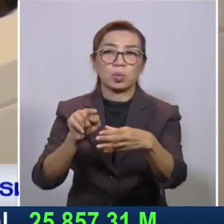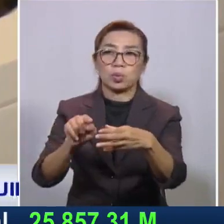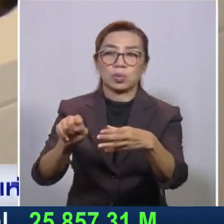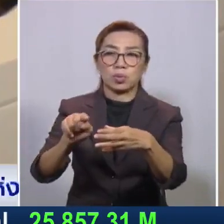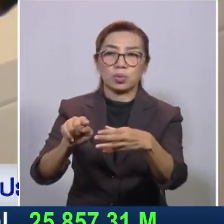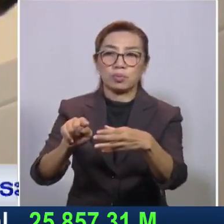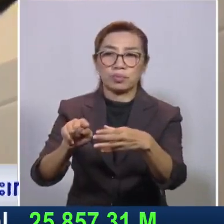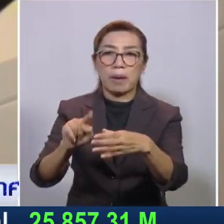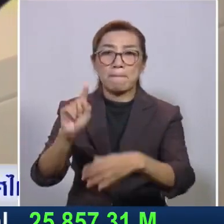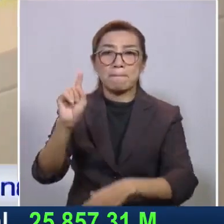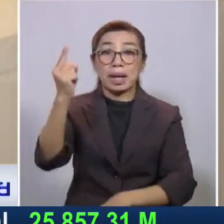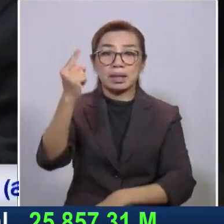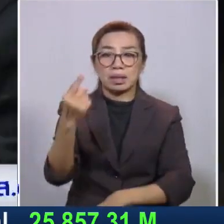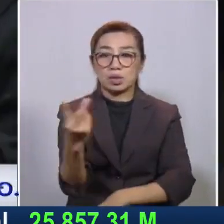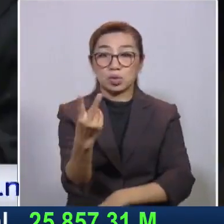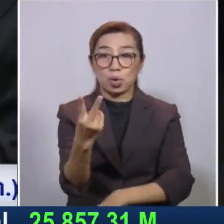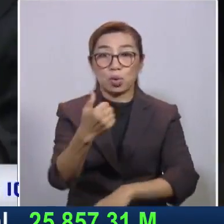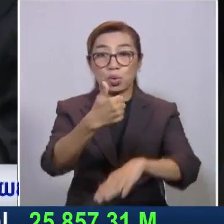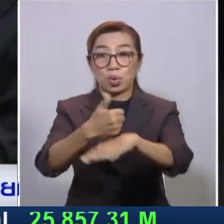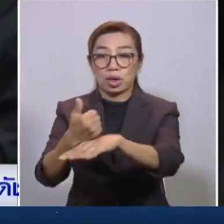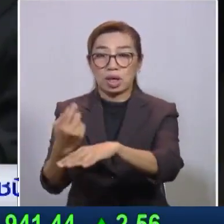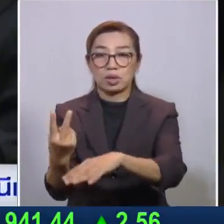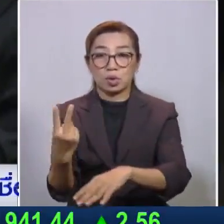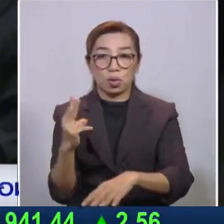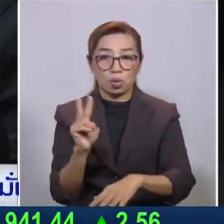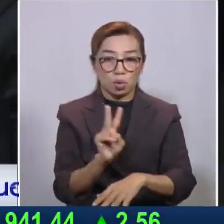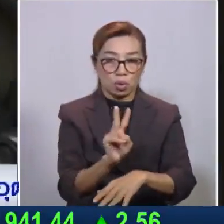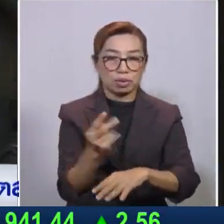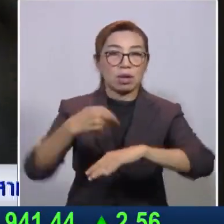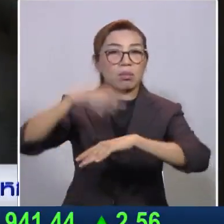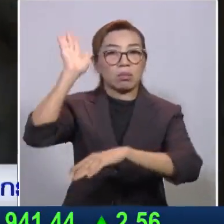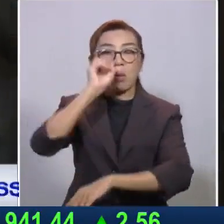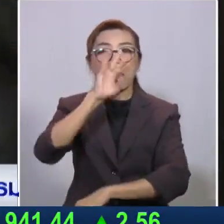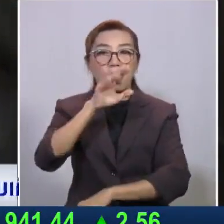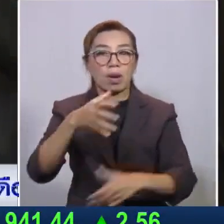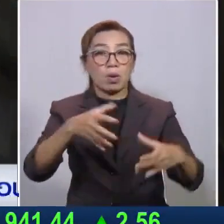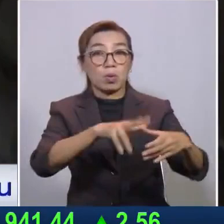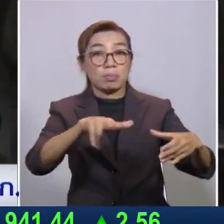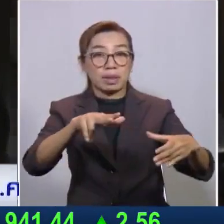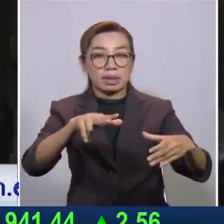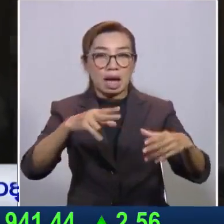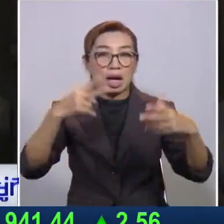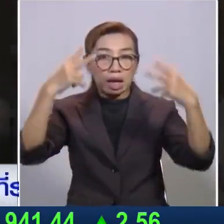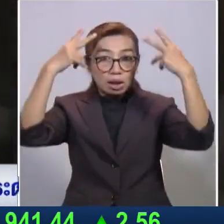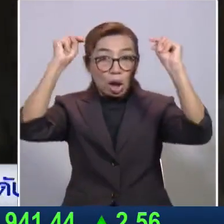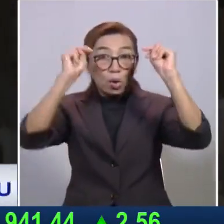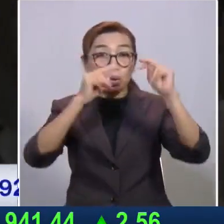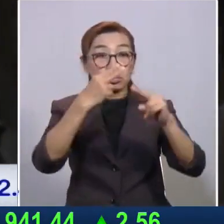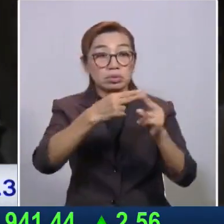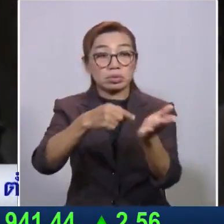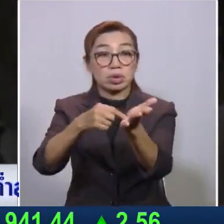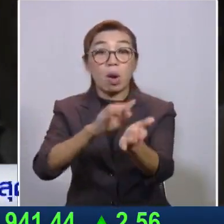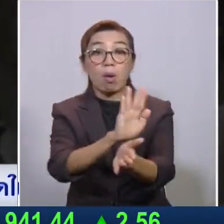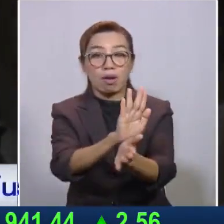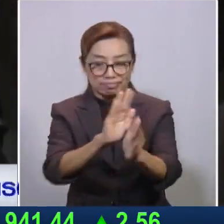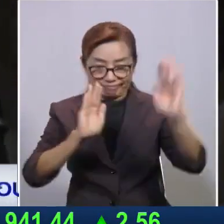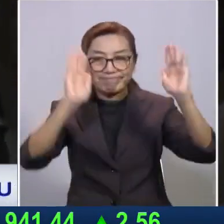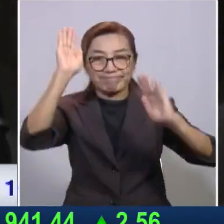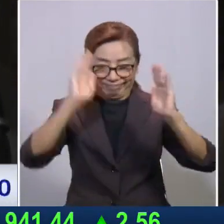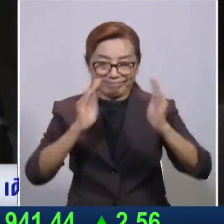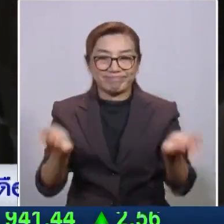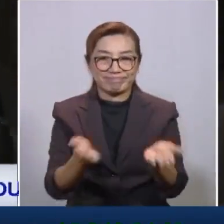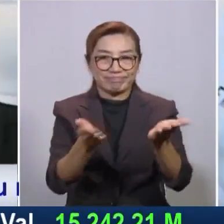หัวหน้าพรรคใหม่ค่ะเมื่อสักครู่มาแถลงนะคะประกาศเลยค่ะว่าสนับสนุนแคนดิเดตของพรรคเพื่อไทยเป็นนายกรัฐมนตรีและ